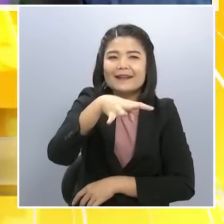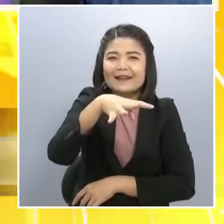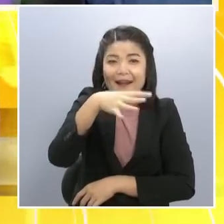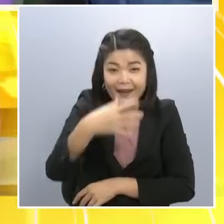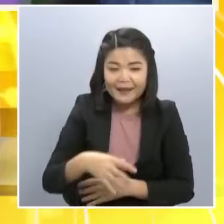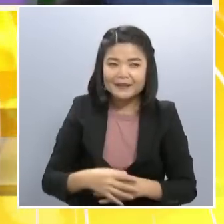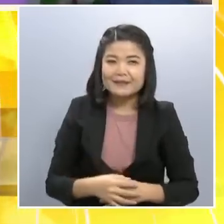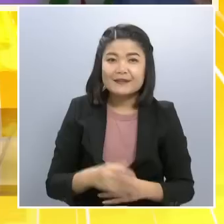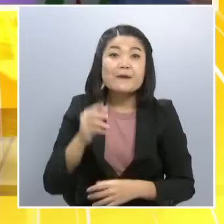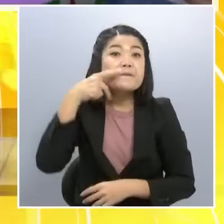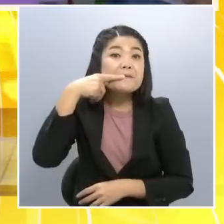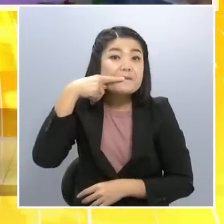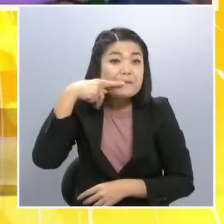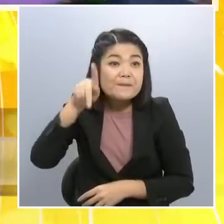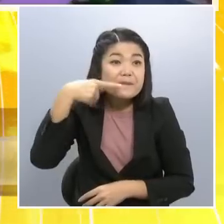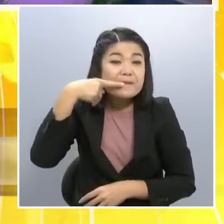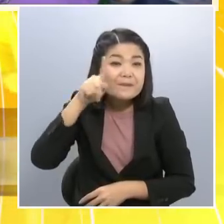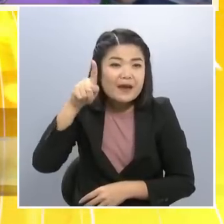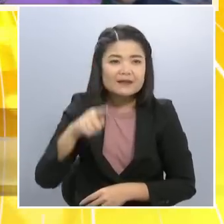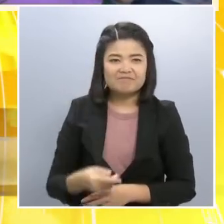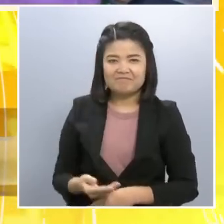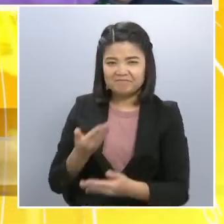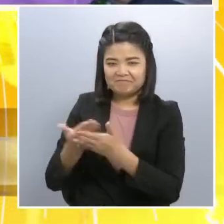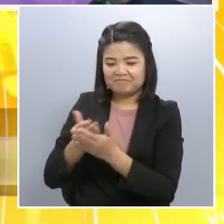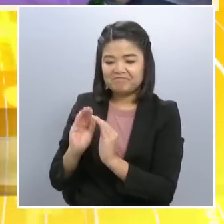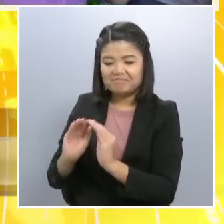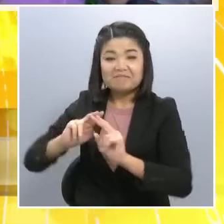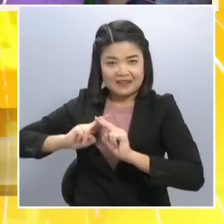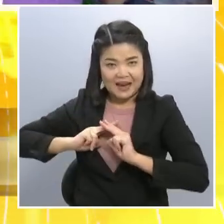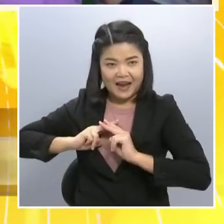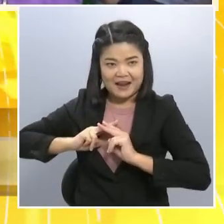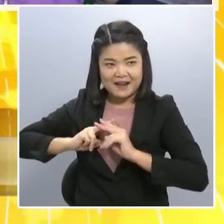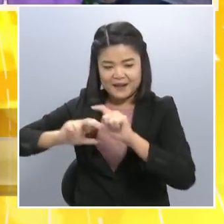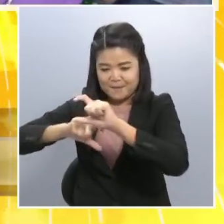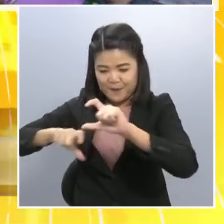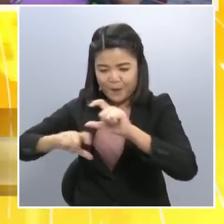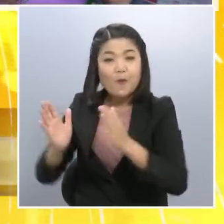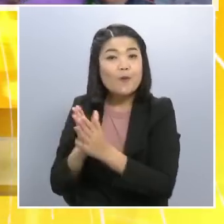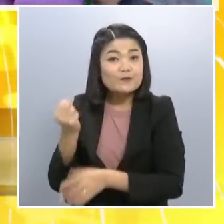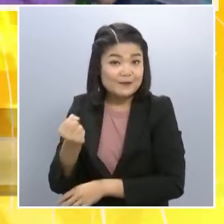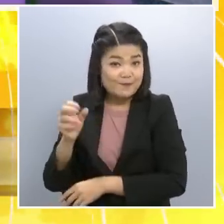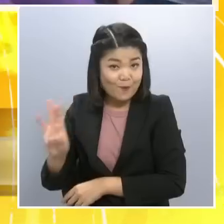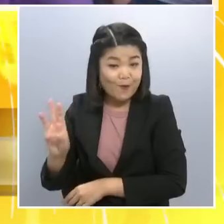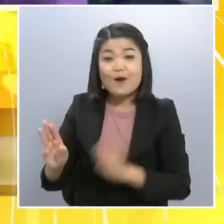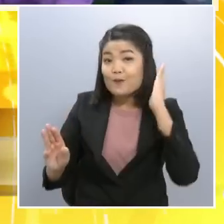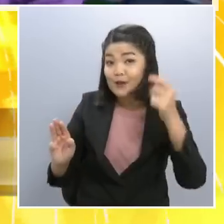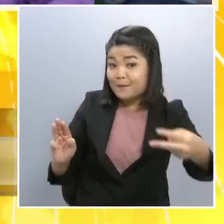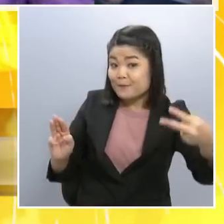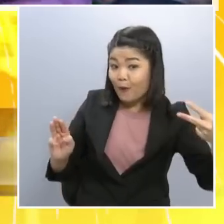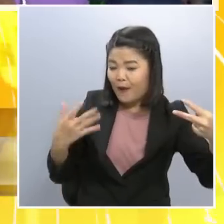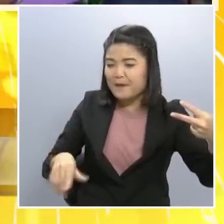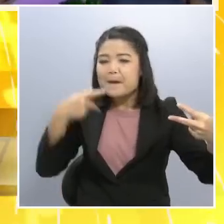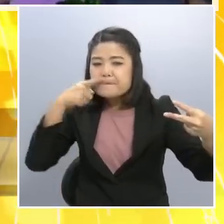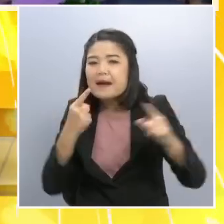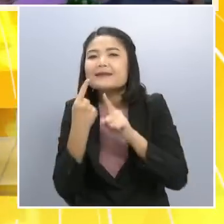ากนั้นคุณป้าบอกแกซื้อเอาไว้เอง16ใบเลย ใช่ก็ซื้อตามพอคุณพิธาหยิบไป2ใบป้าซื้อตาม16ใบ